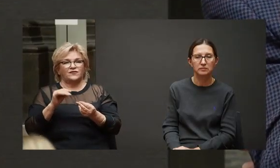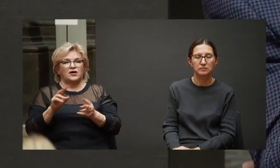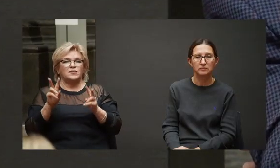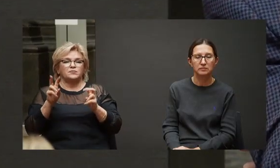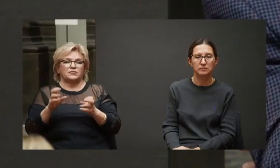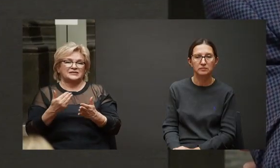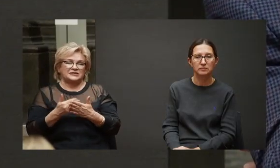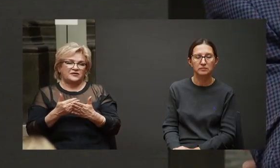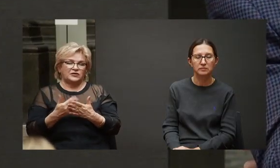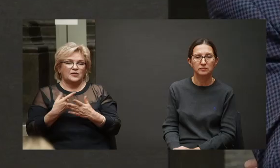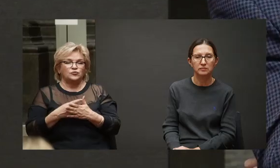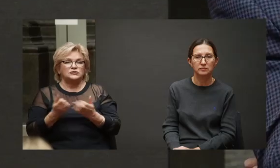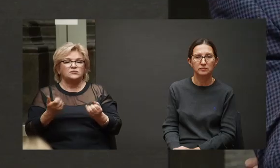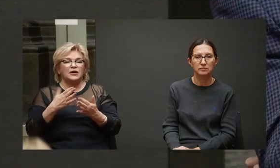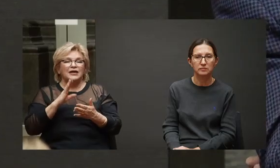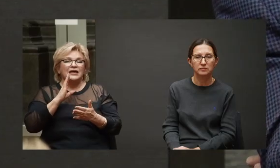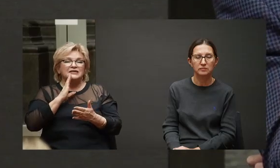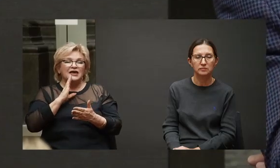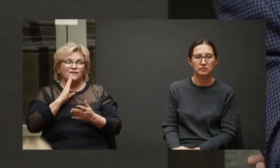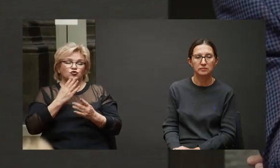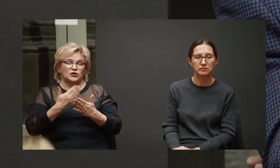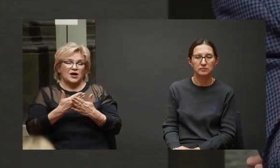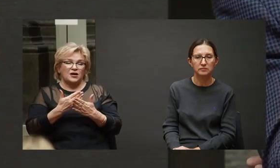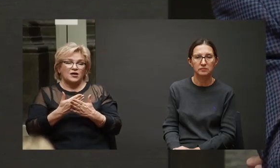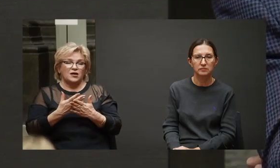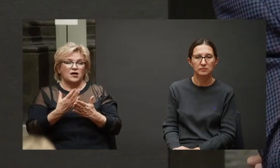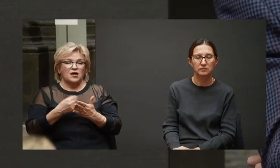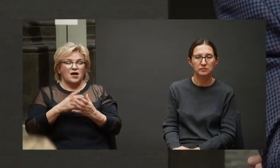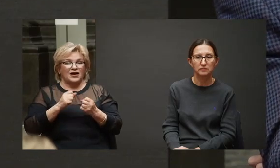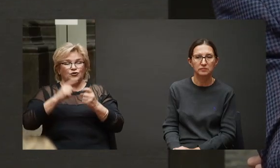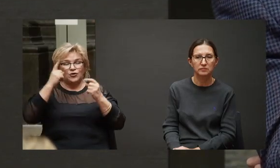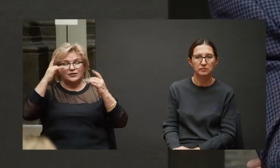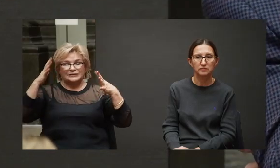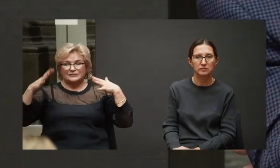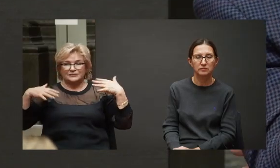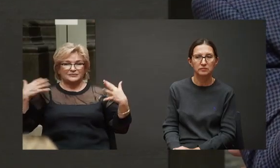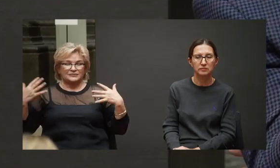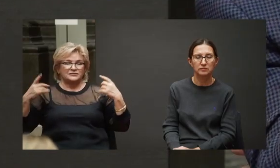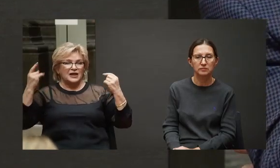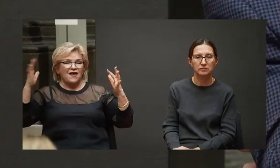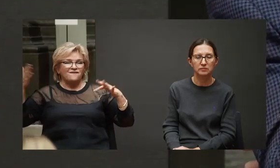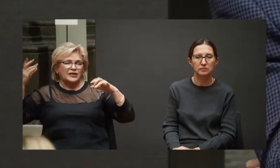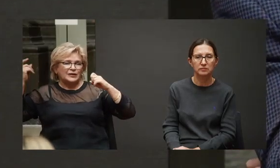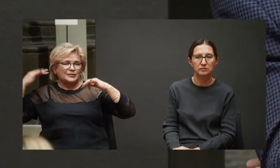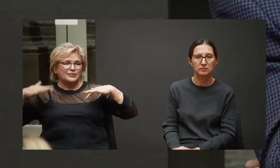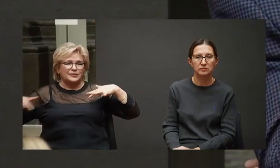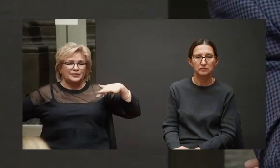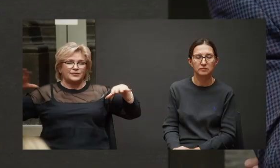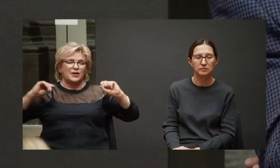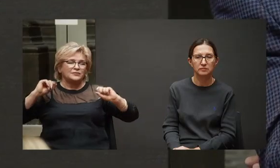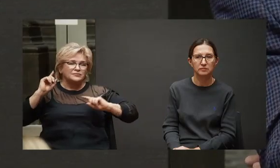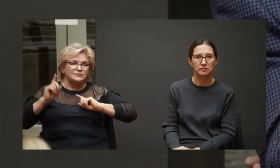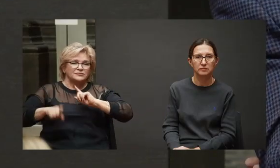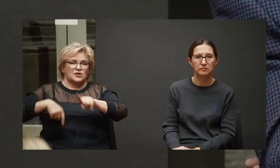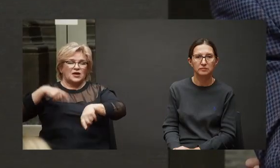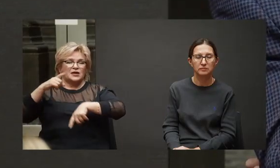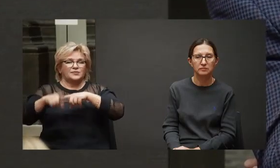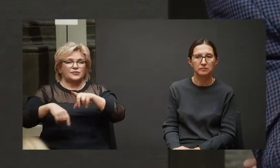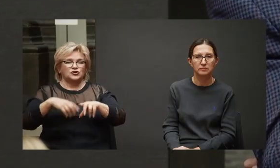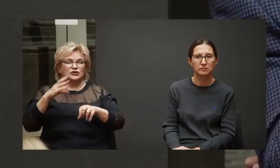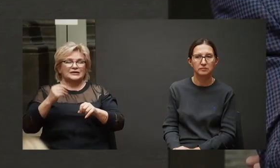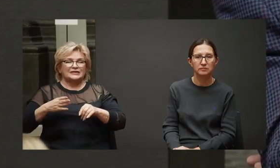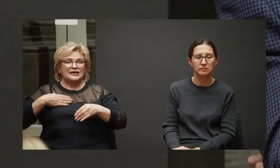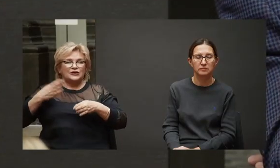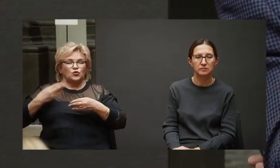вот самый яркий пример – это девушка, которая с растрепанными волосами, развиваемым ветром, бежит, и складки